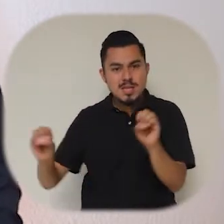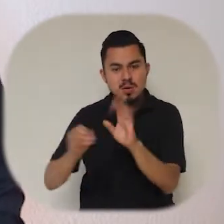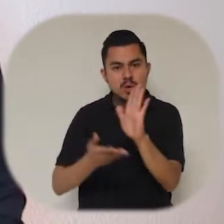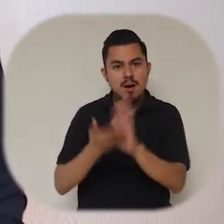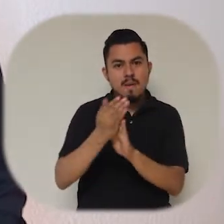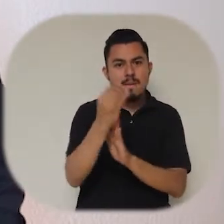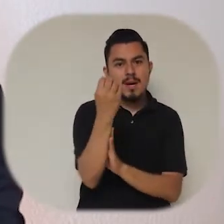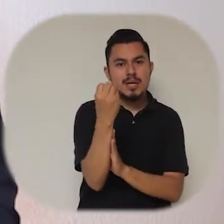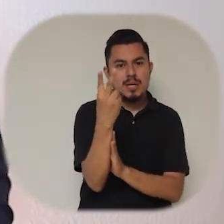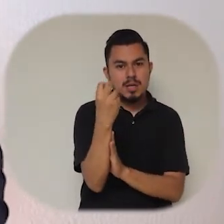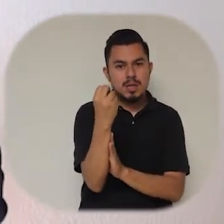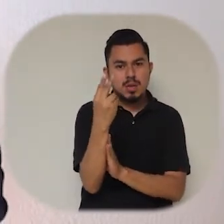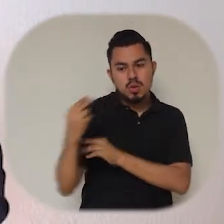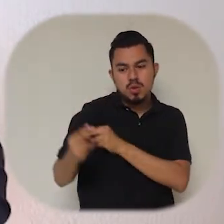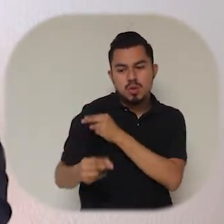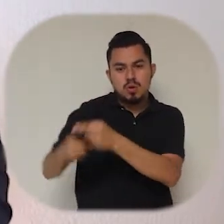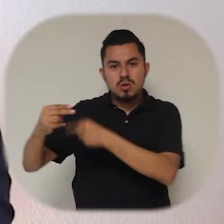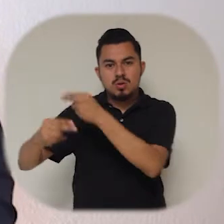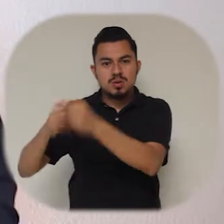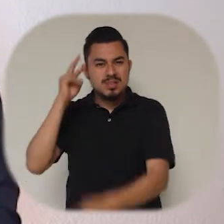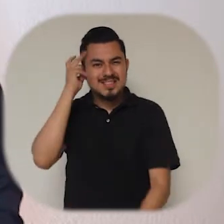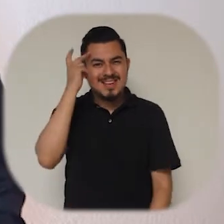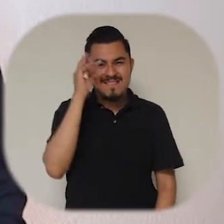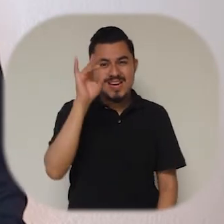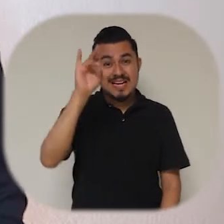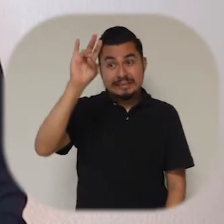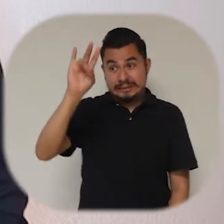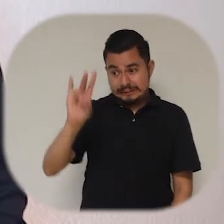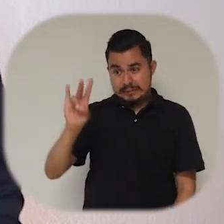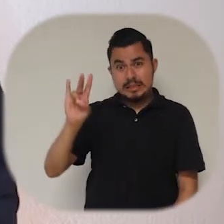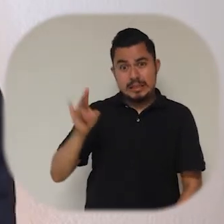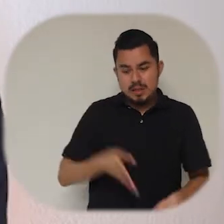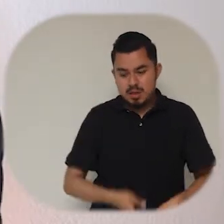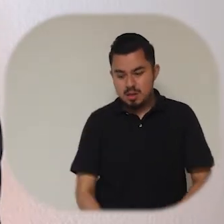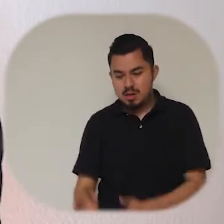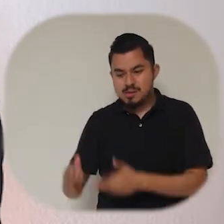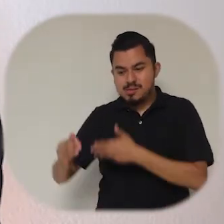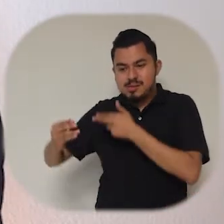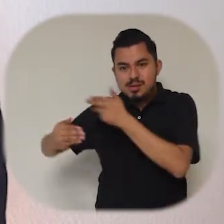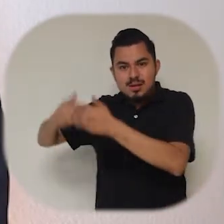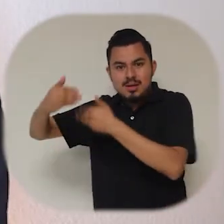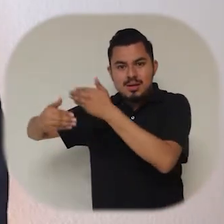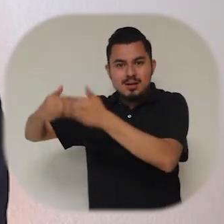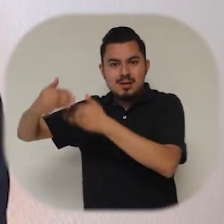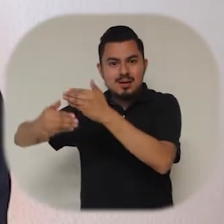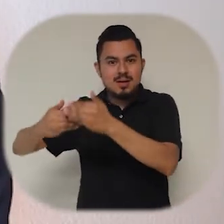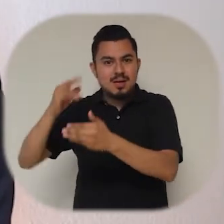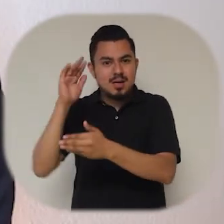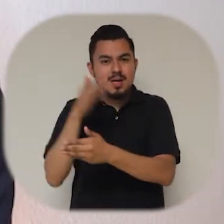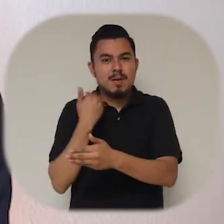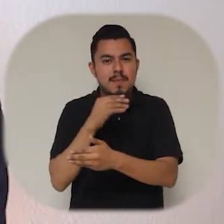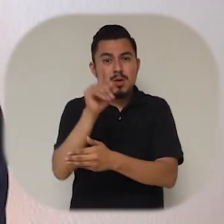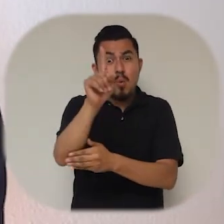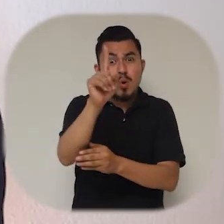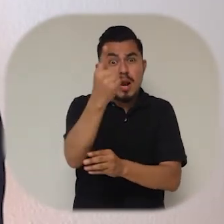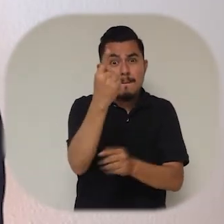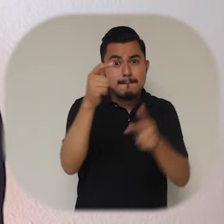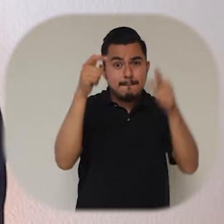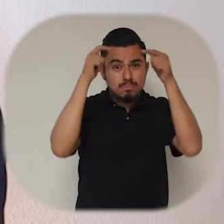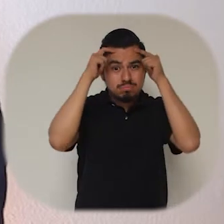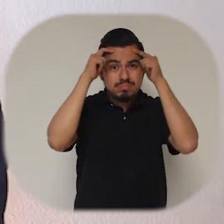왕조는 모두 이렇게 한 번에 그 다음 사람들이 와서 칼로 왕위를 찬탈하는 이런